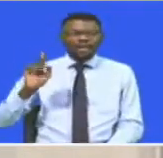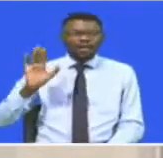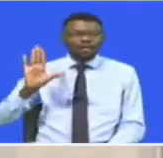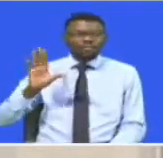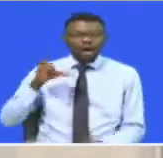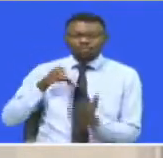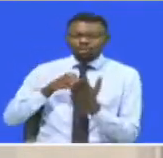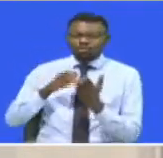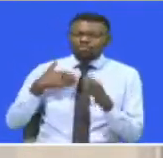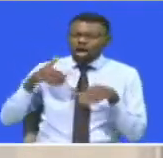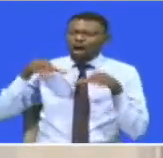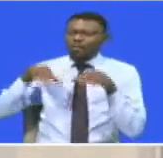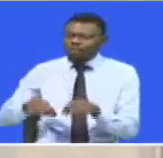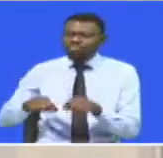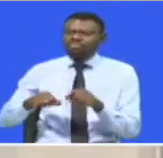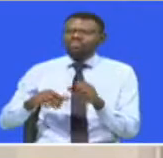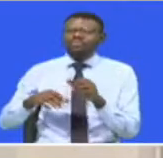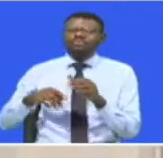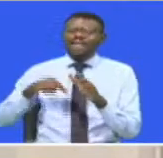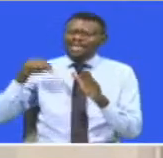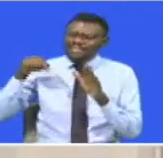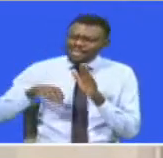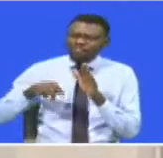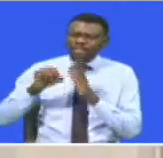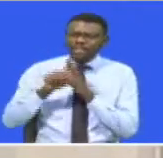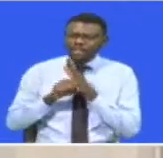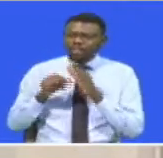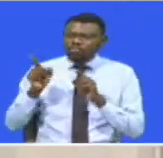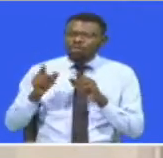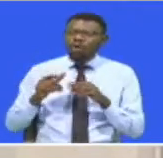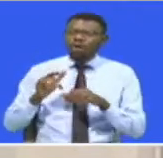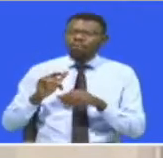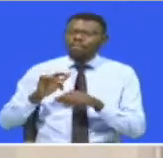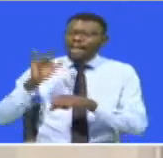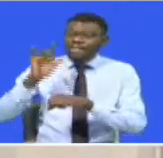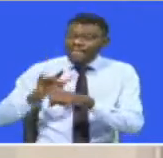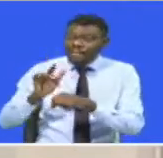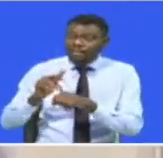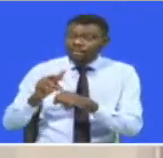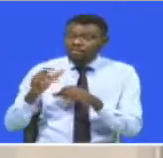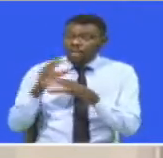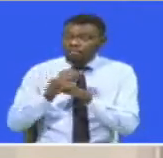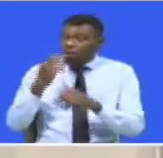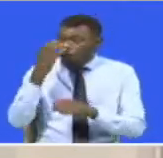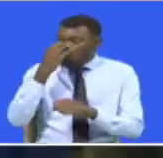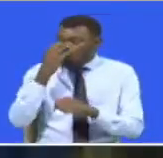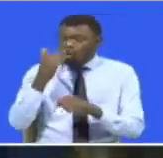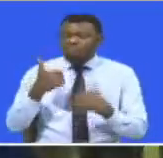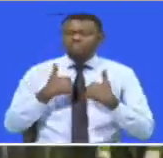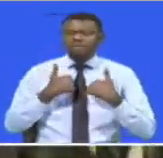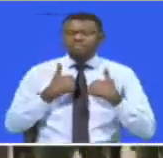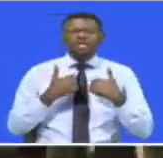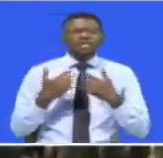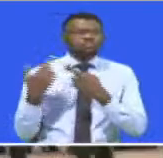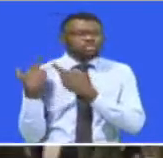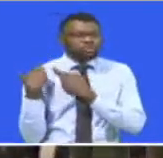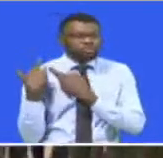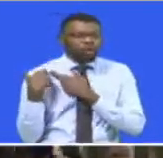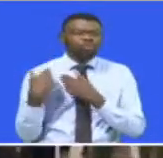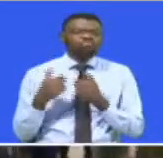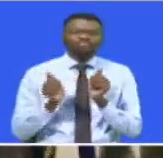ukweli. Mtu yote akigusa President William Samoei Ruto tuko na yeye. Sonko